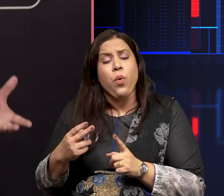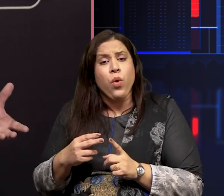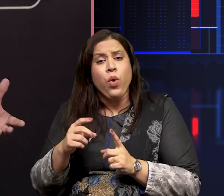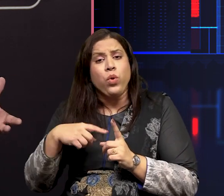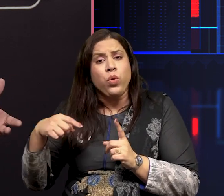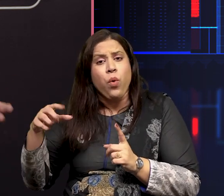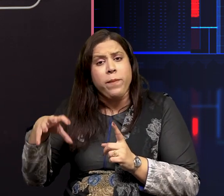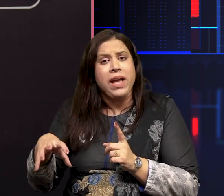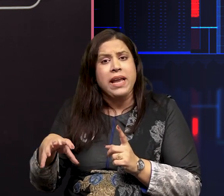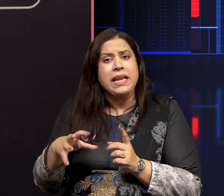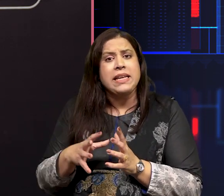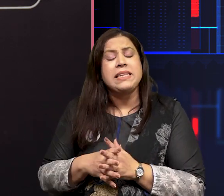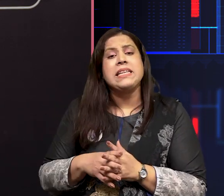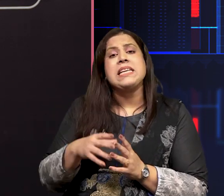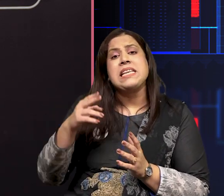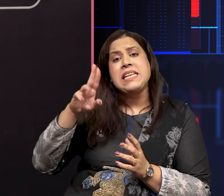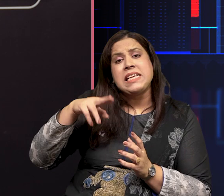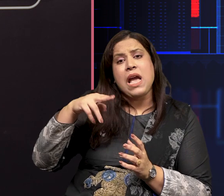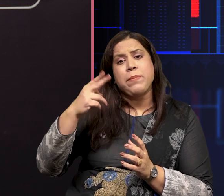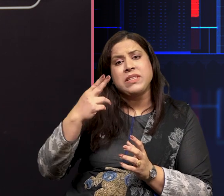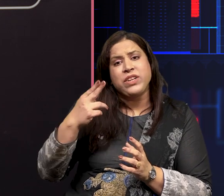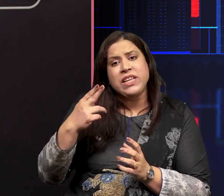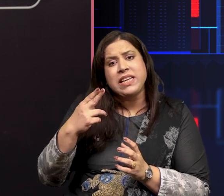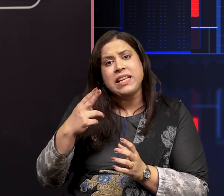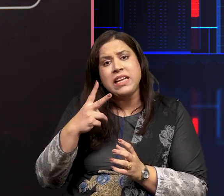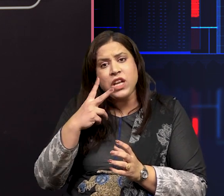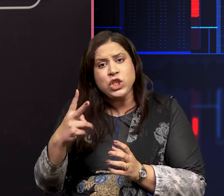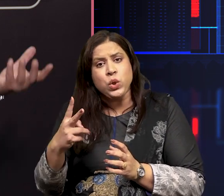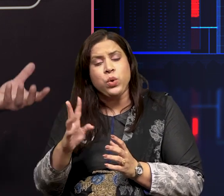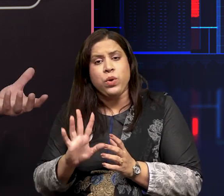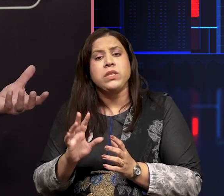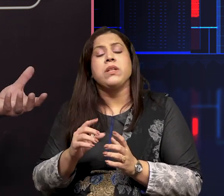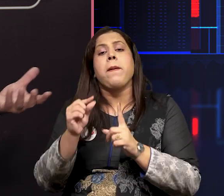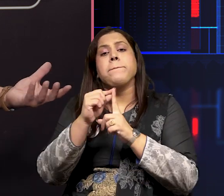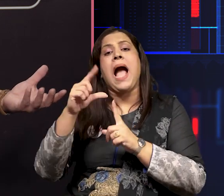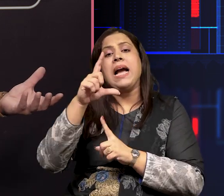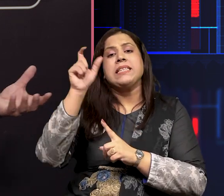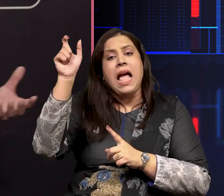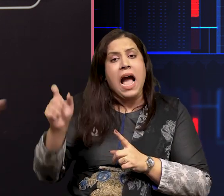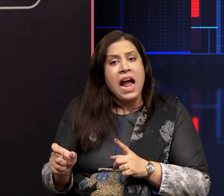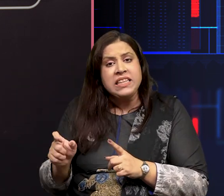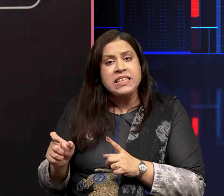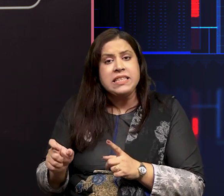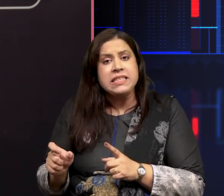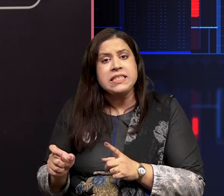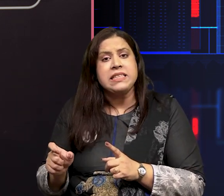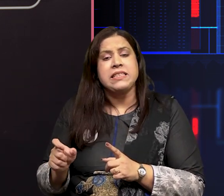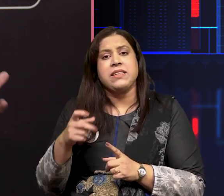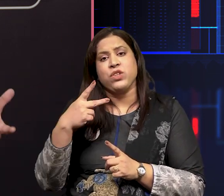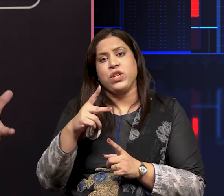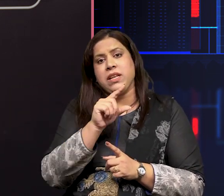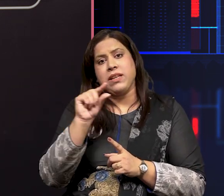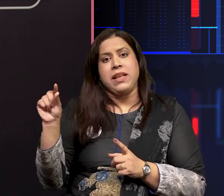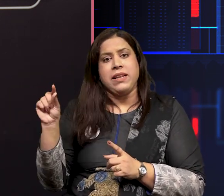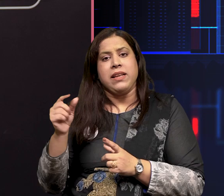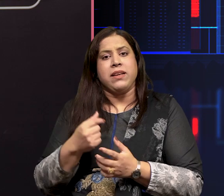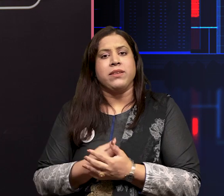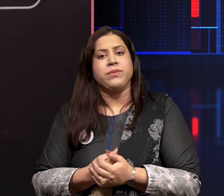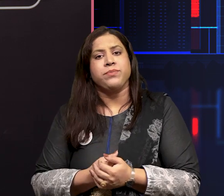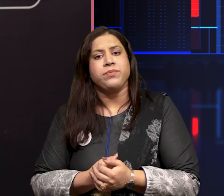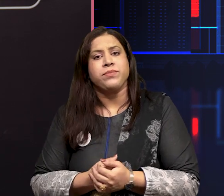showing everywhere. न्यूयॉर्क में, लंदन में, दुबई में, अभी रिसेंटली दुबई में कैनवस गैलरी का शो